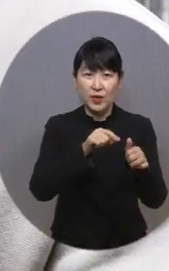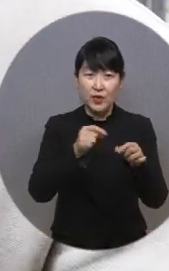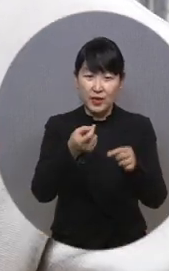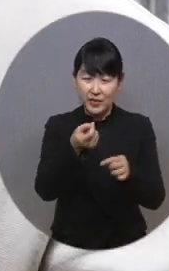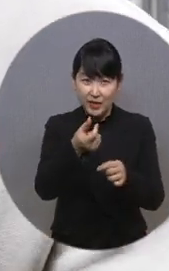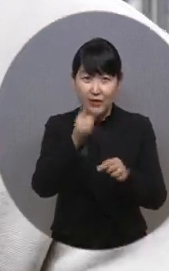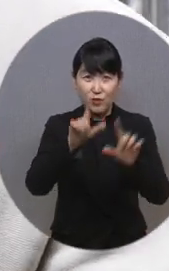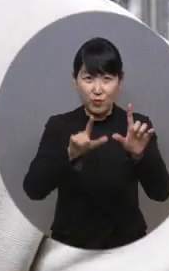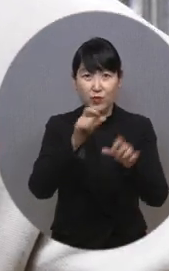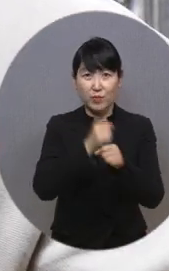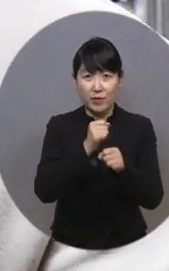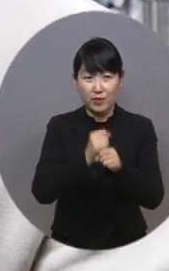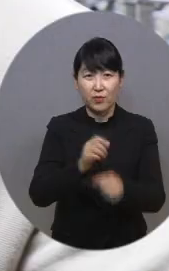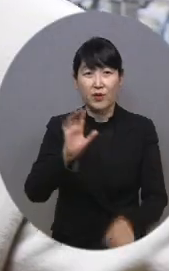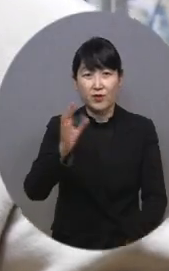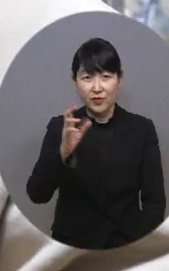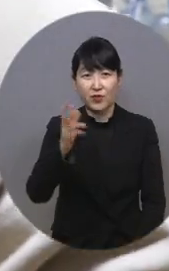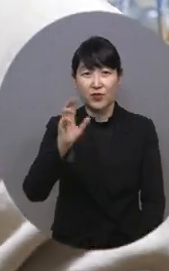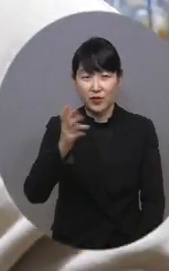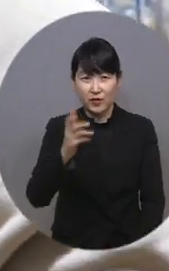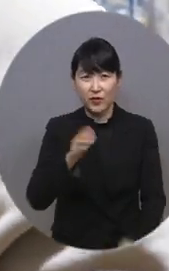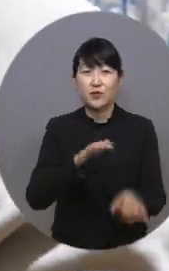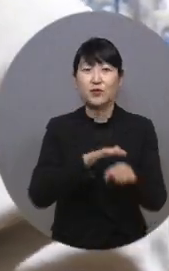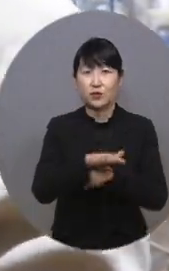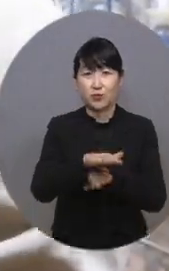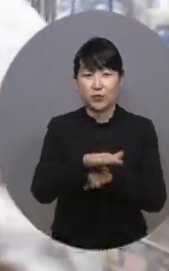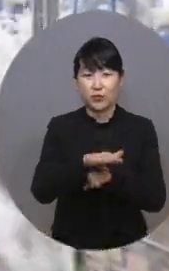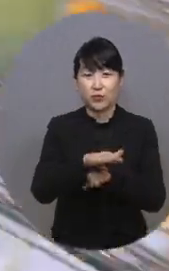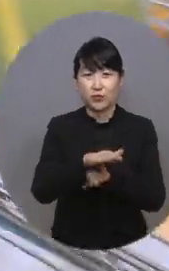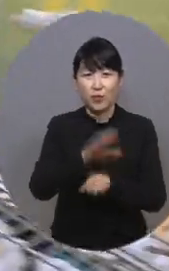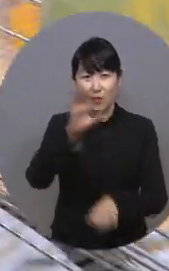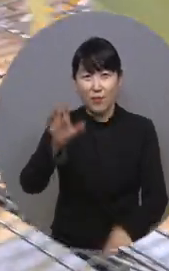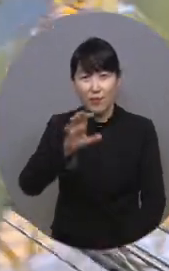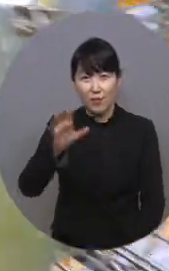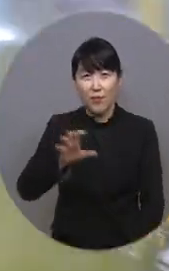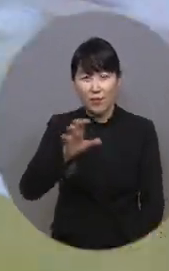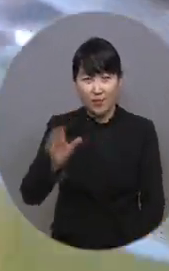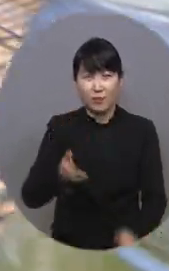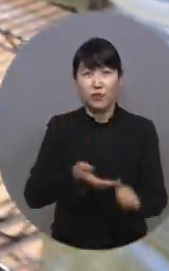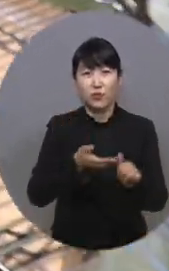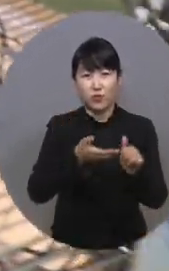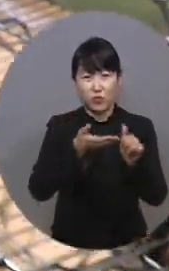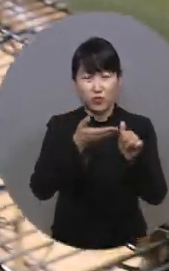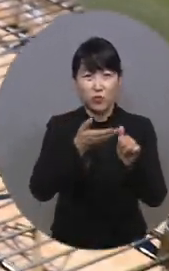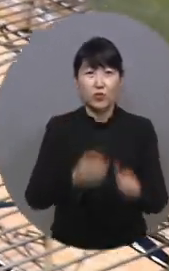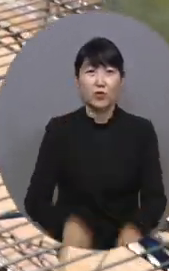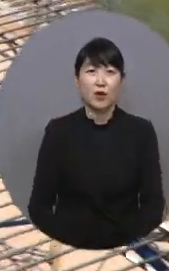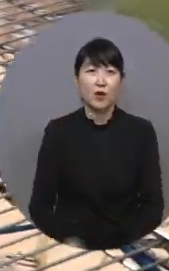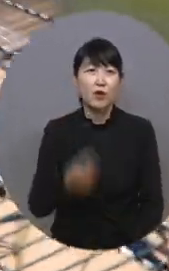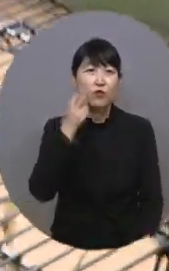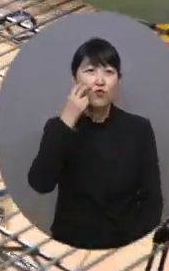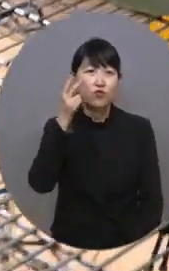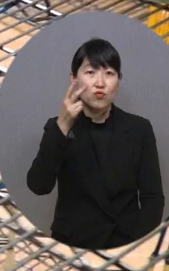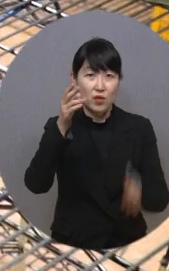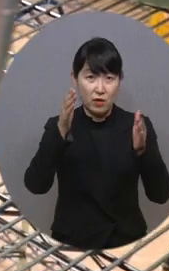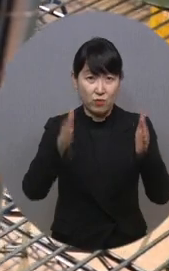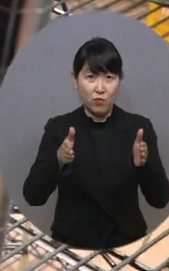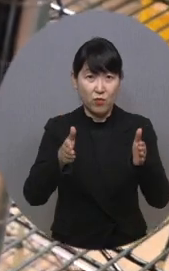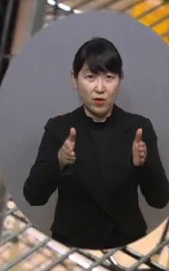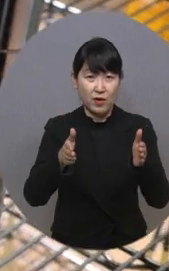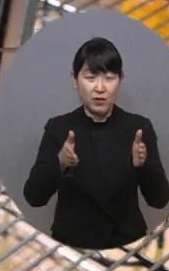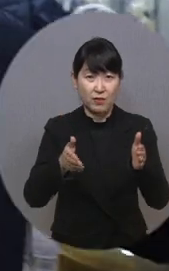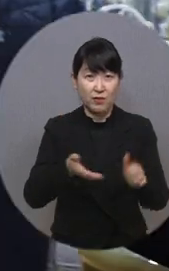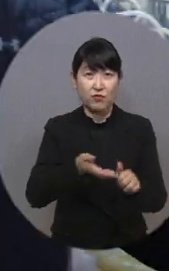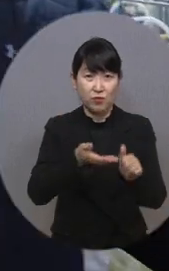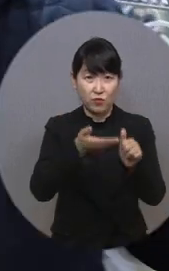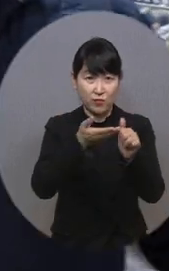된대요. 계속 무한 증식, 계속 자라나는 것 같아요. 한 두 달 정도 있으면은 이렇게 클 수가 있어요. 와,